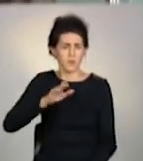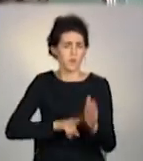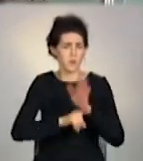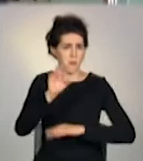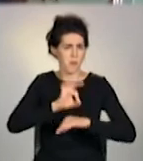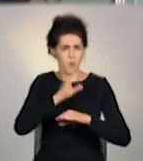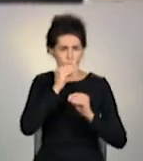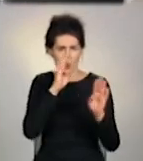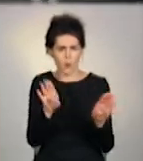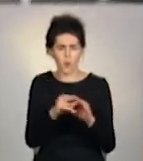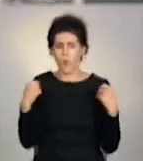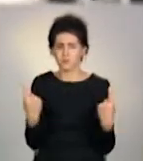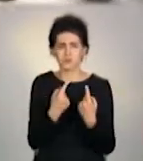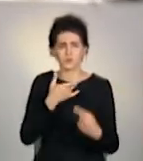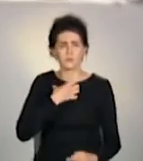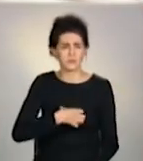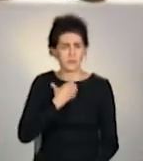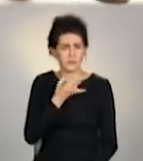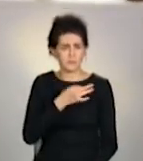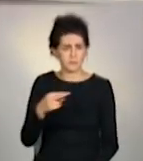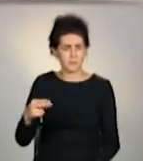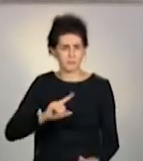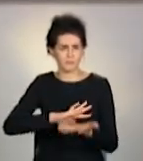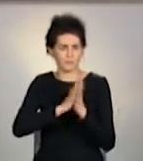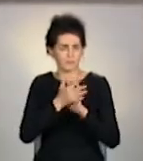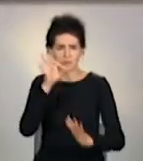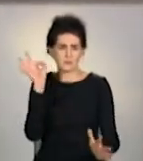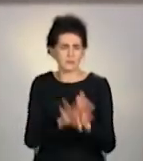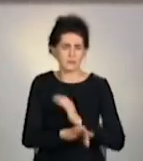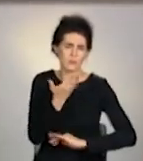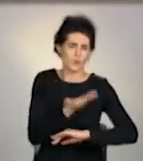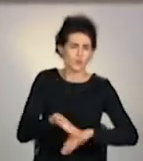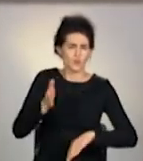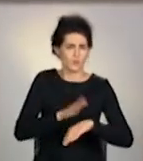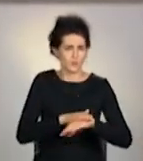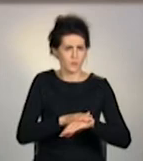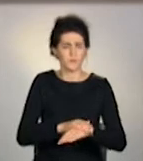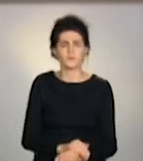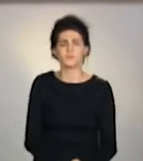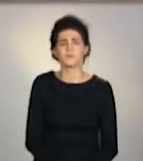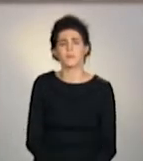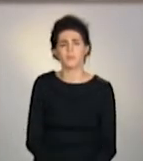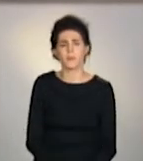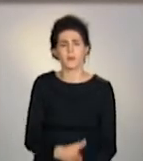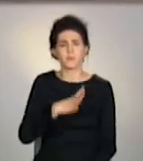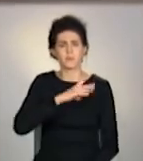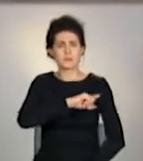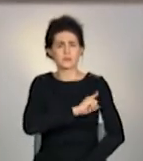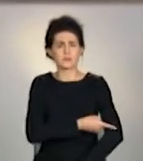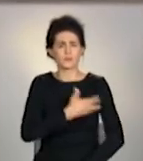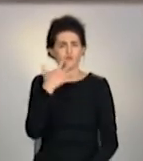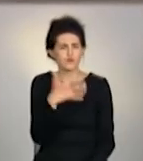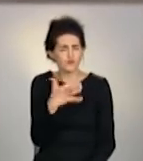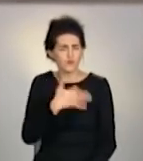звичайний бронхіт, та за лічені дні перетворилася на справжнє випробування. У мене почався і жар, і мене